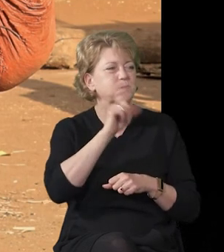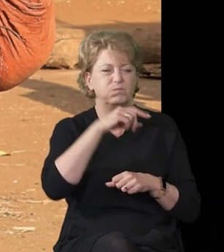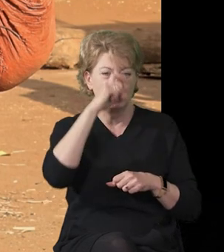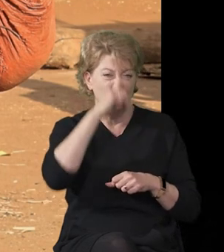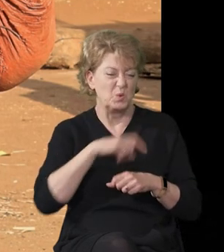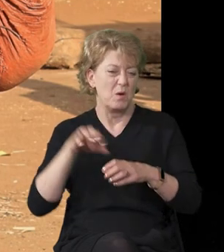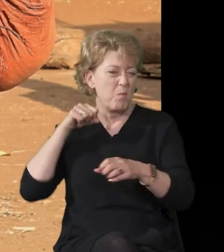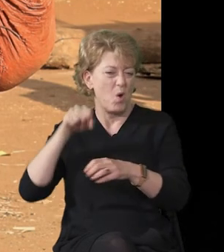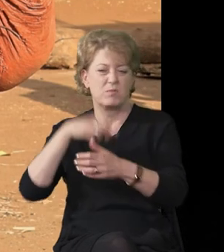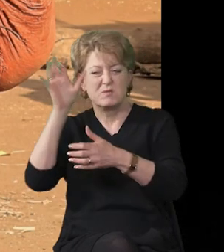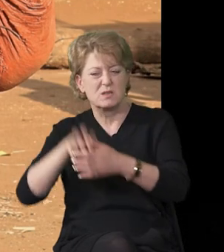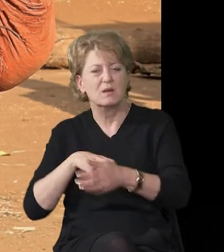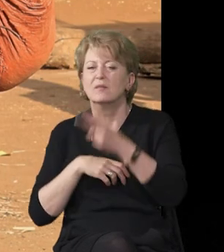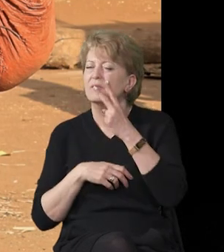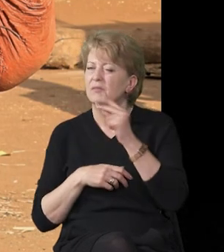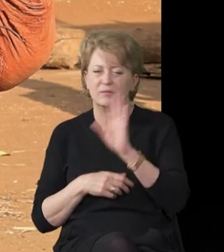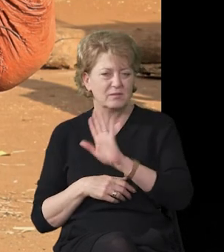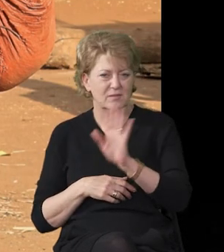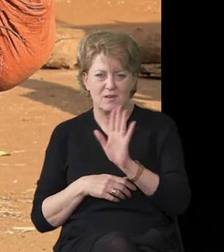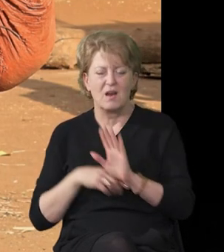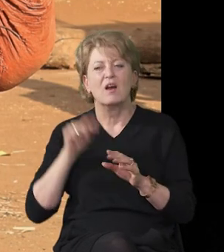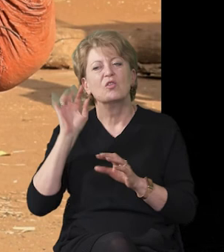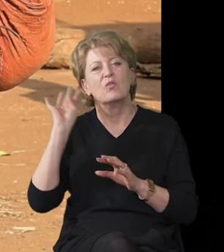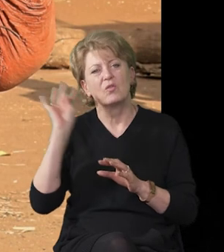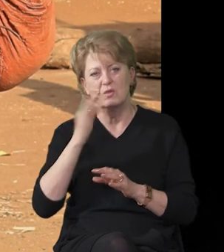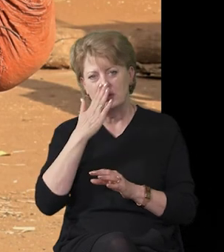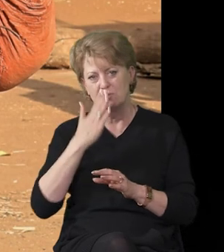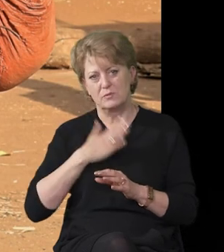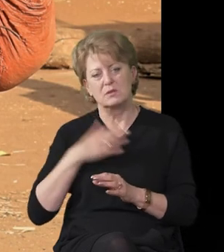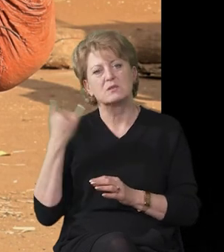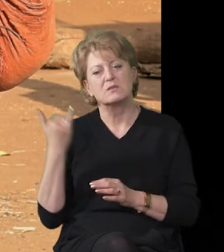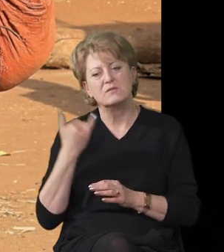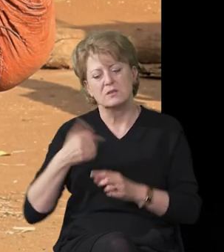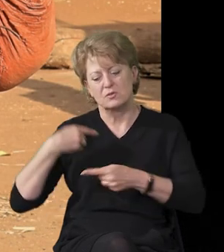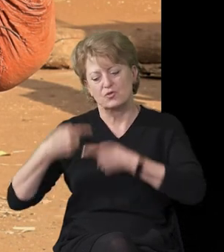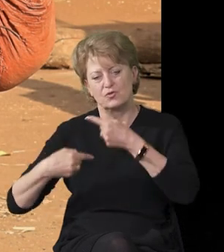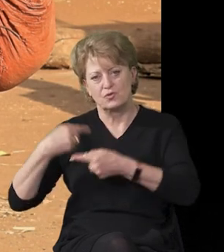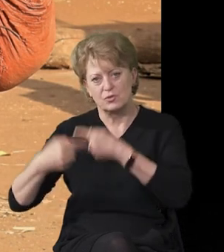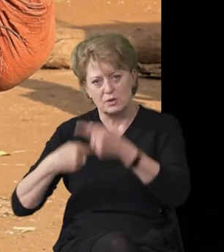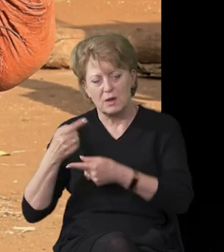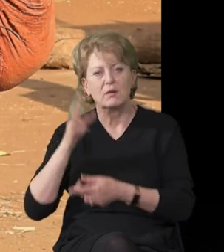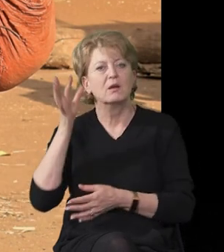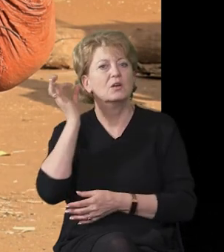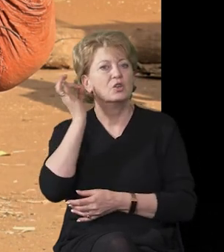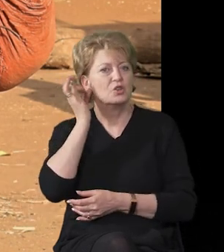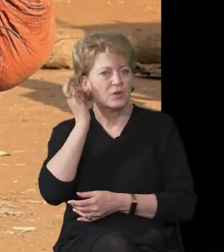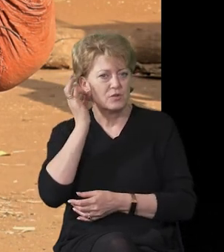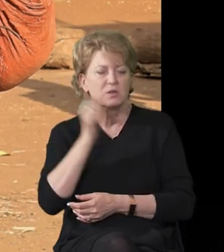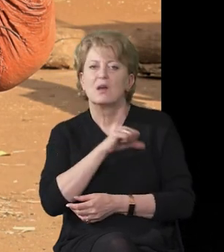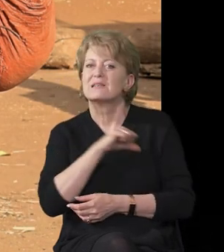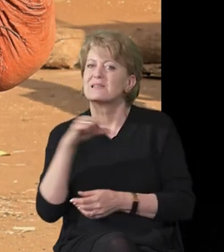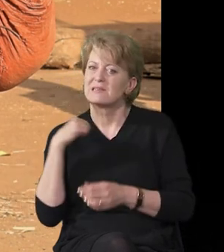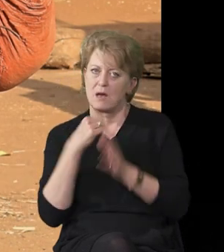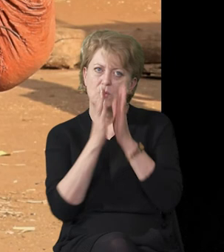bardzo ciekawym zwyczaju, który jest właśnie wśród Hamarów. Otóż dziewczęta same proszą mężczyzn o